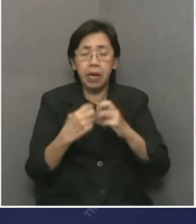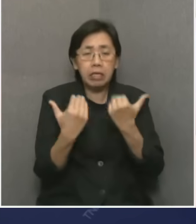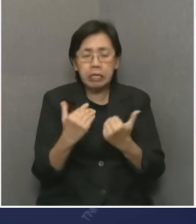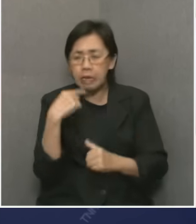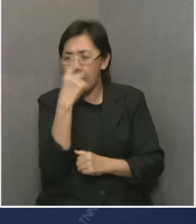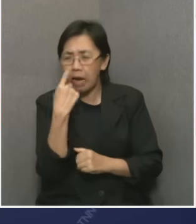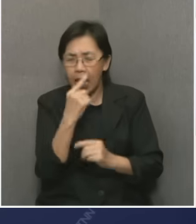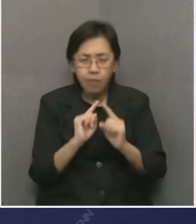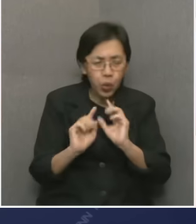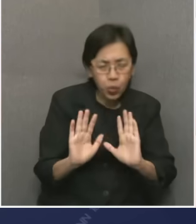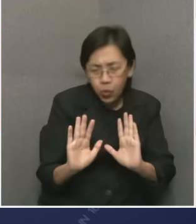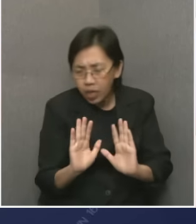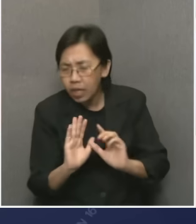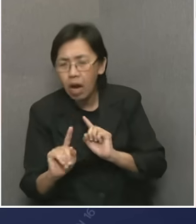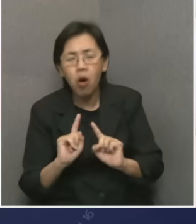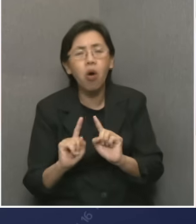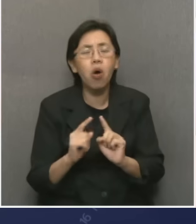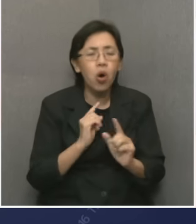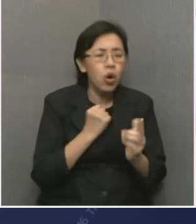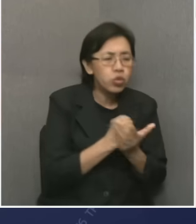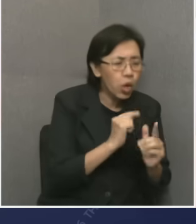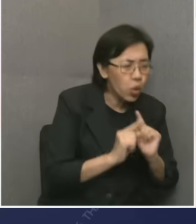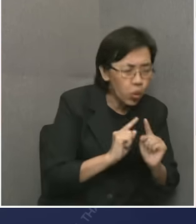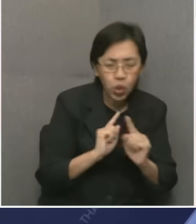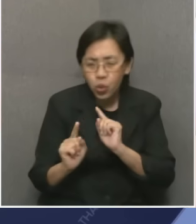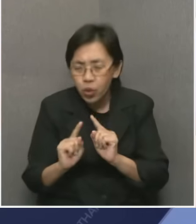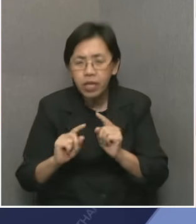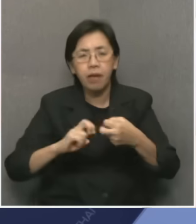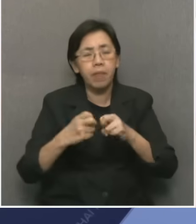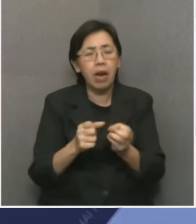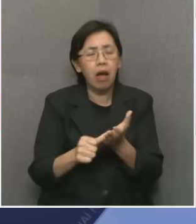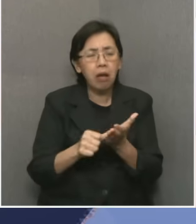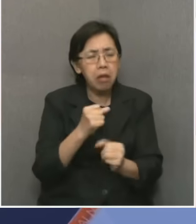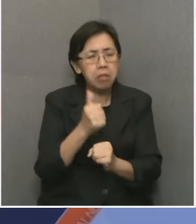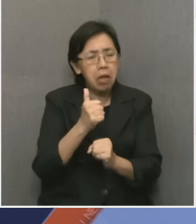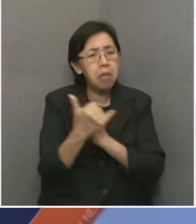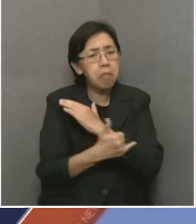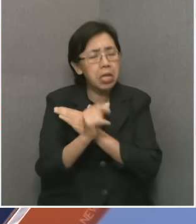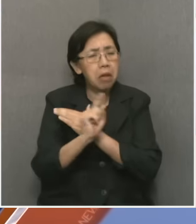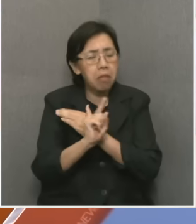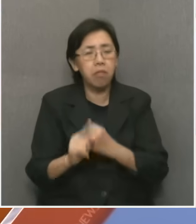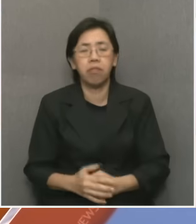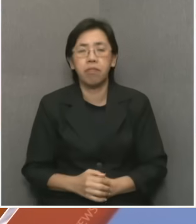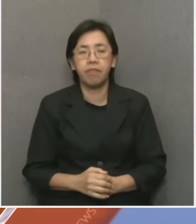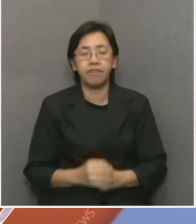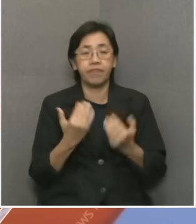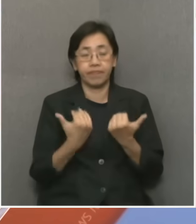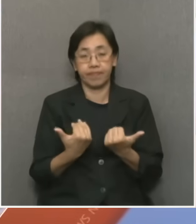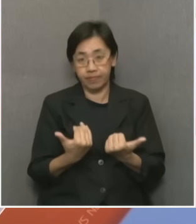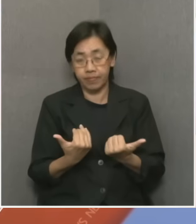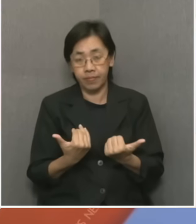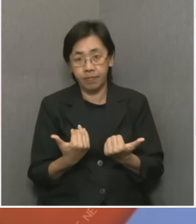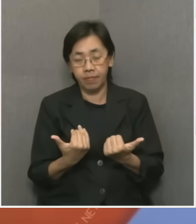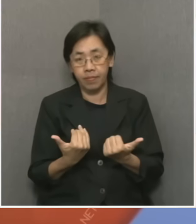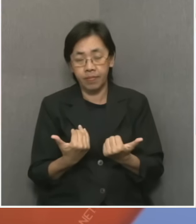จะเข้ามามีบทบาทสำคัญในการช่วยเจรจาหรือว่าร่วมกันหาทางออกได้บ้างคะ คือตอนนี้เนี่ยนะฮะถ้าเราดู